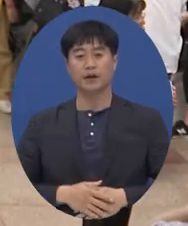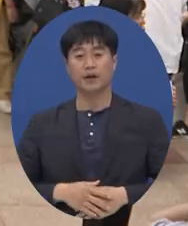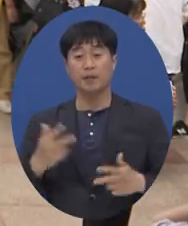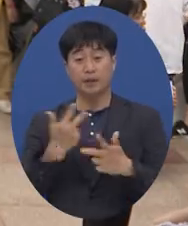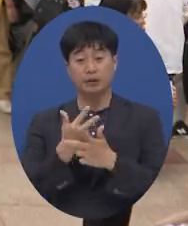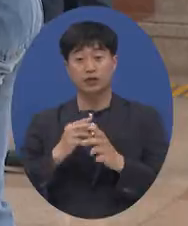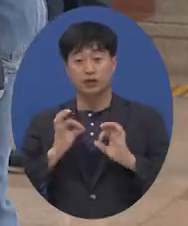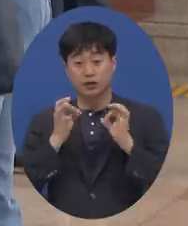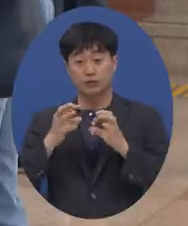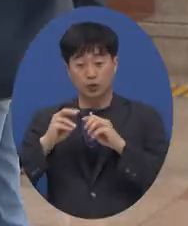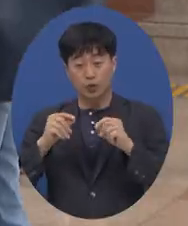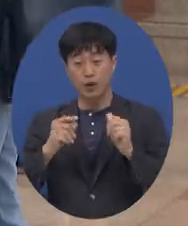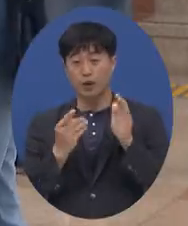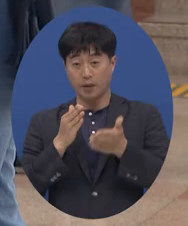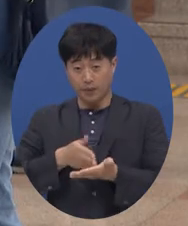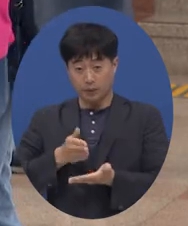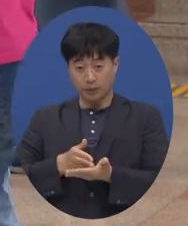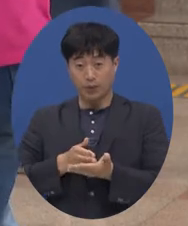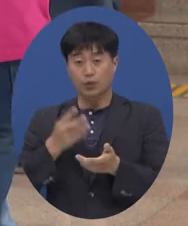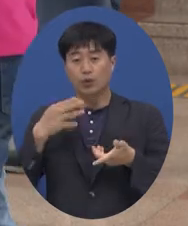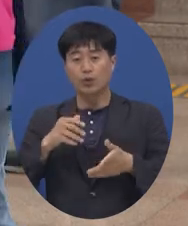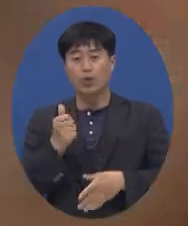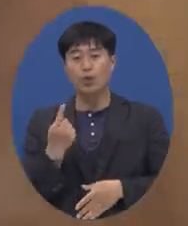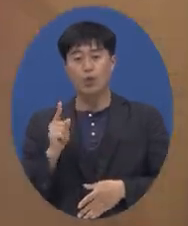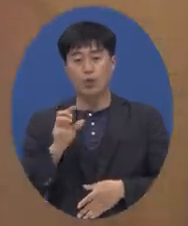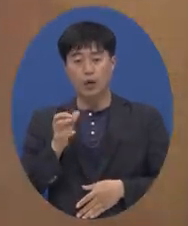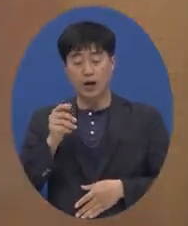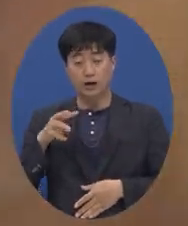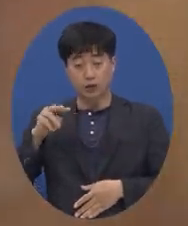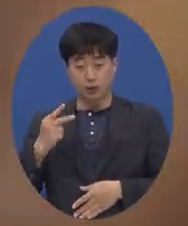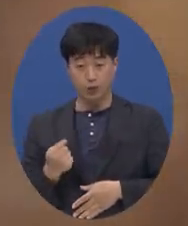매주 금요일 토요일마다 방송하는 경기 호황쇼는